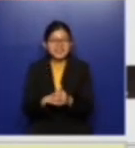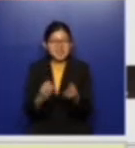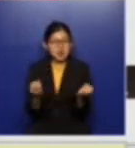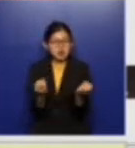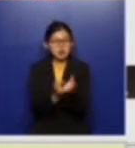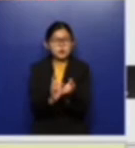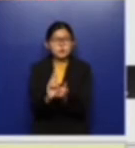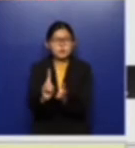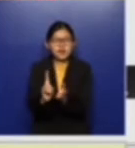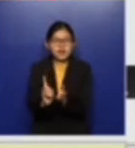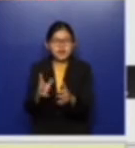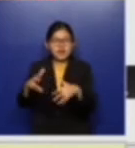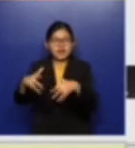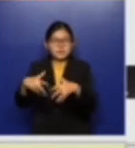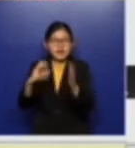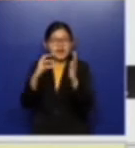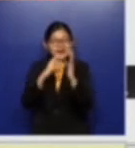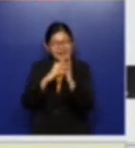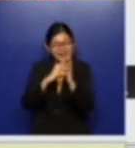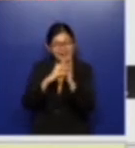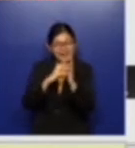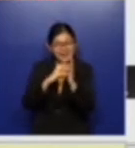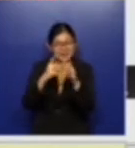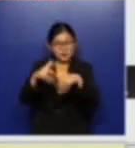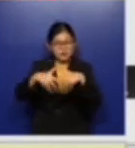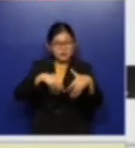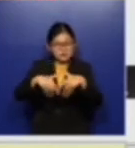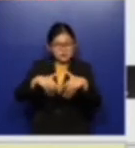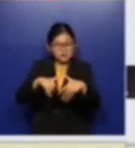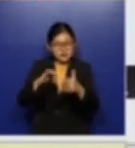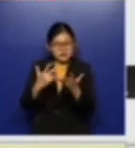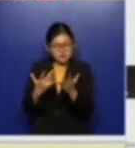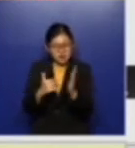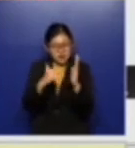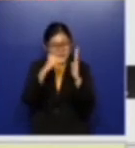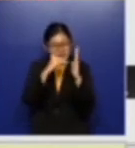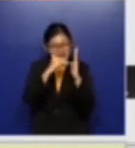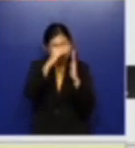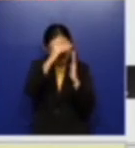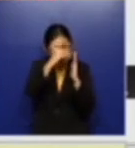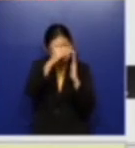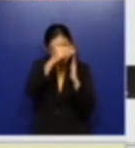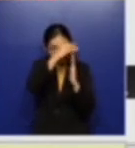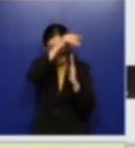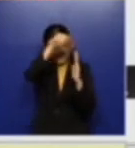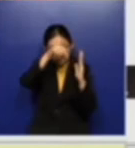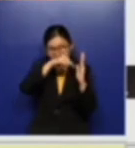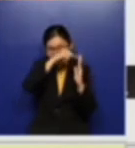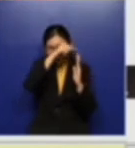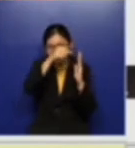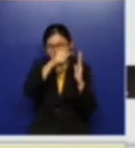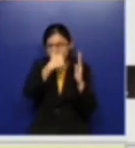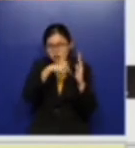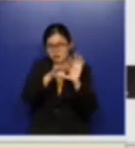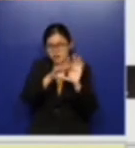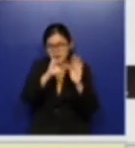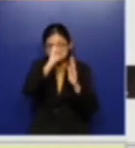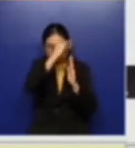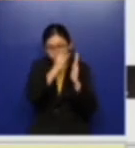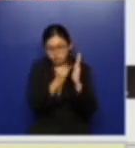ทบต่อภาคกลางหรือภาคเหนือตอนล่างภาคกลางทั้งหมดประมาณ22จัง